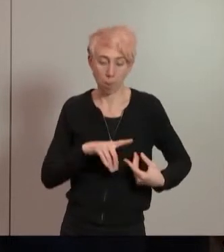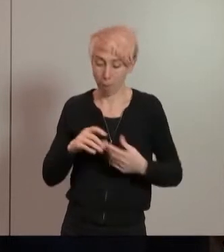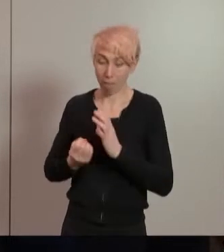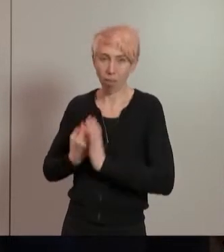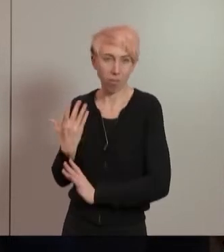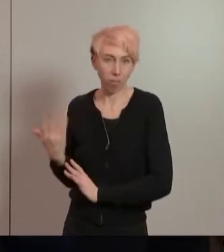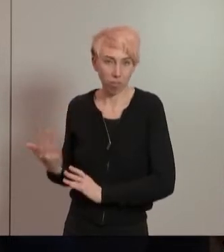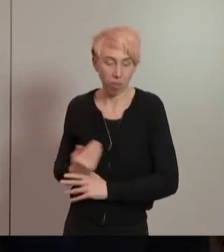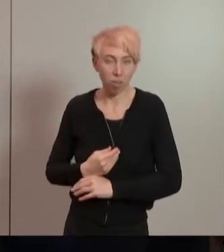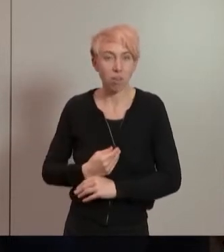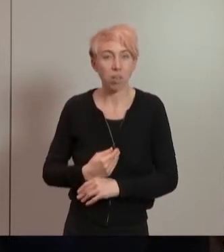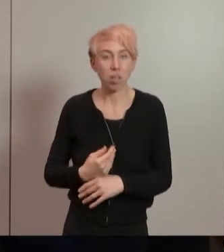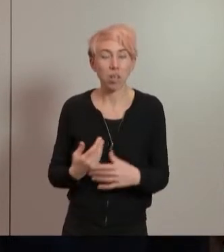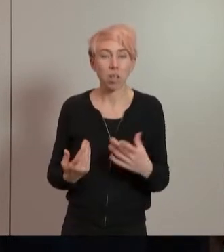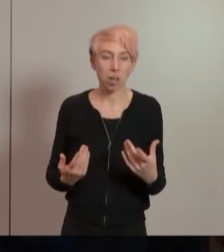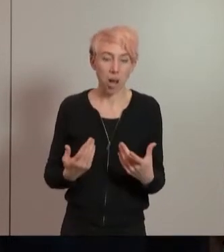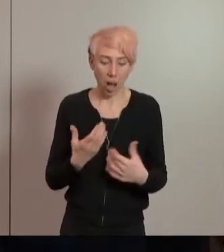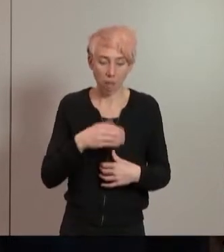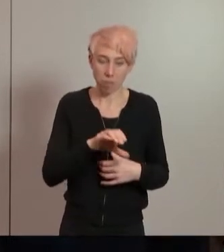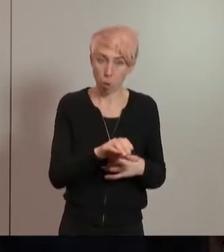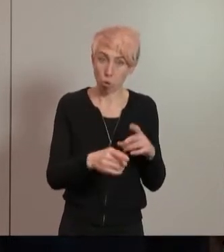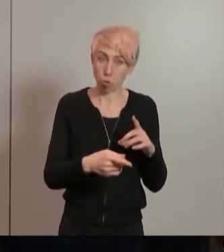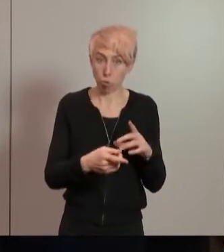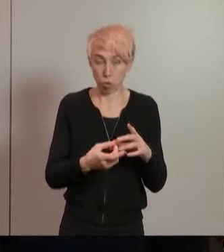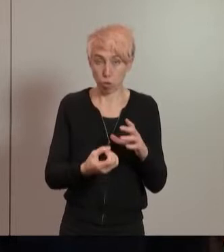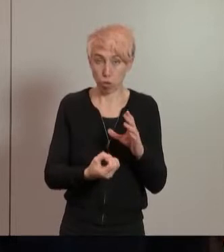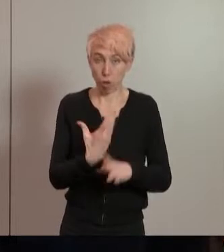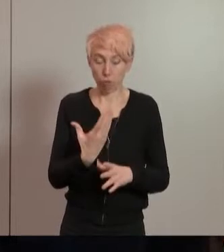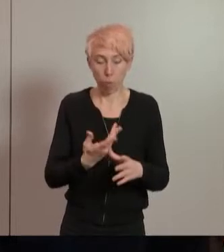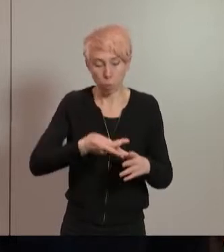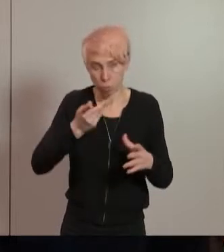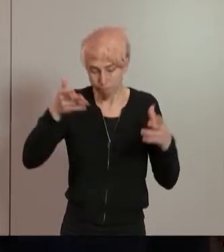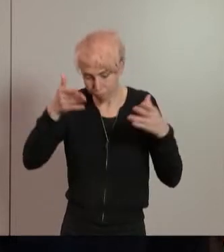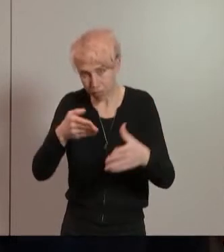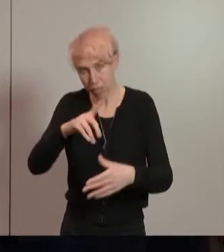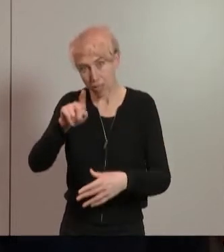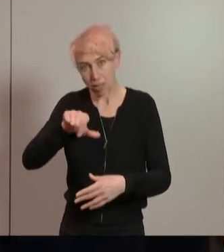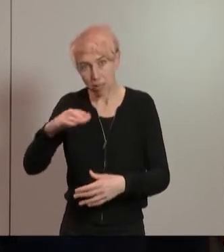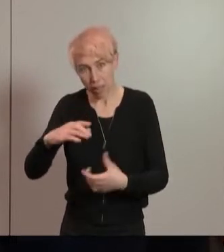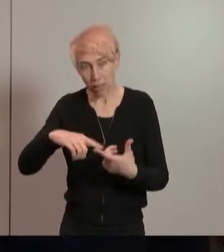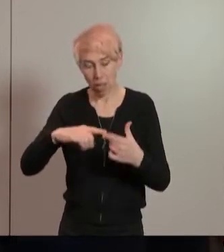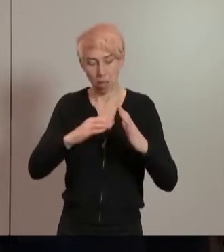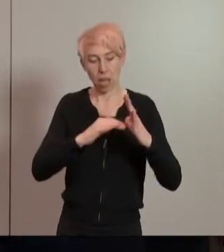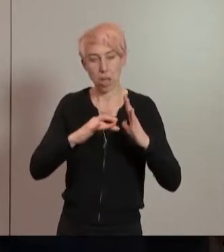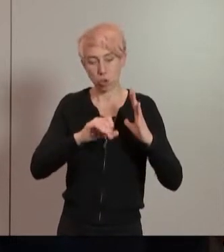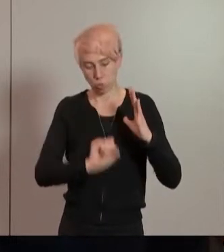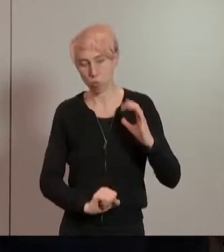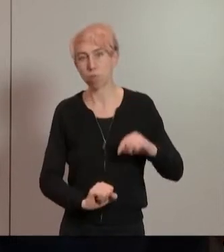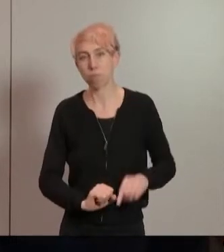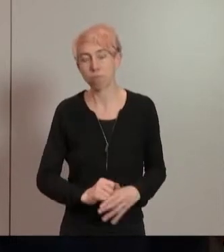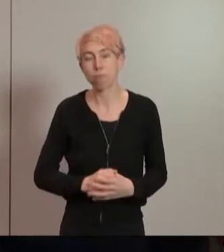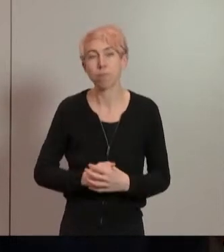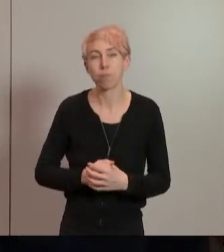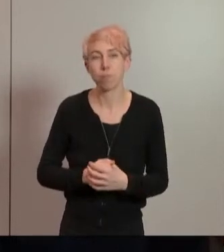Les principaux investissements dans du neuf concernent les ZAC et la crèche au sud de la ville.